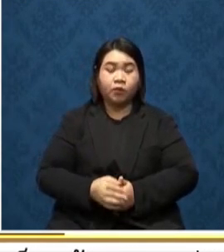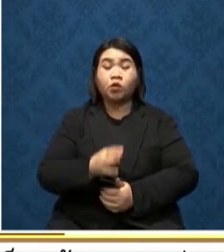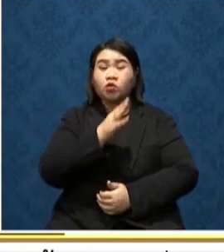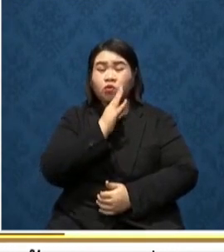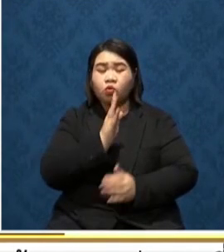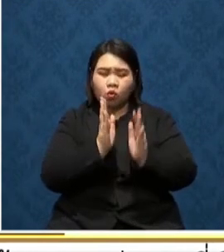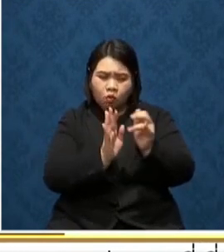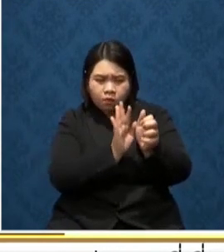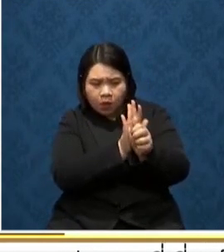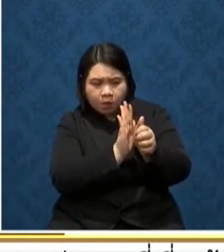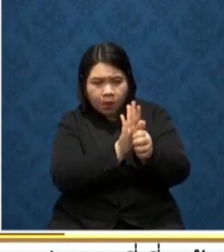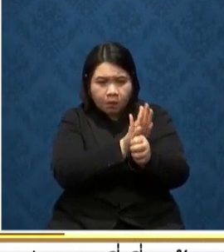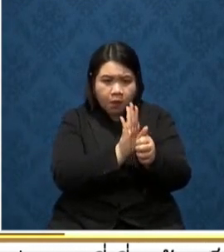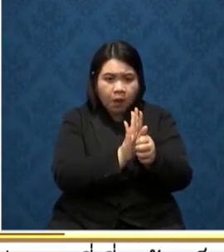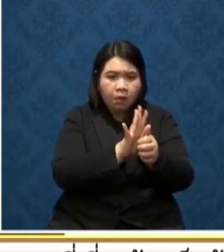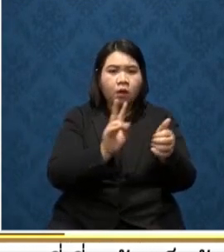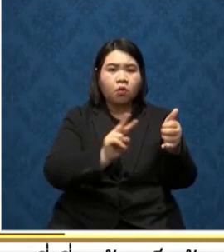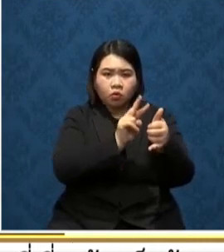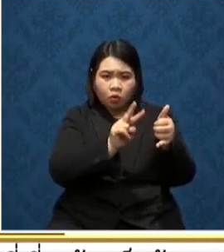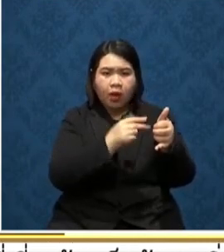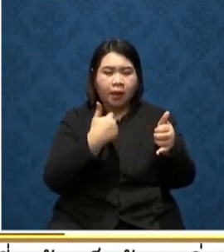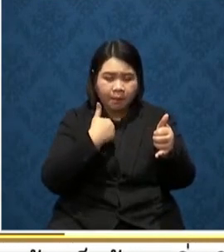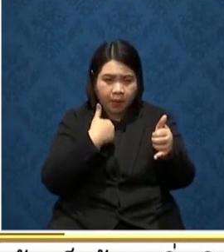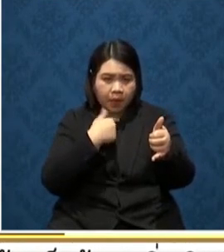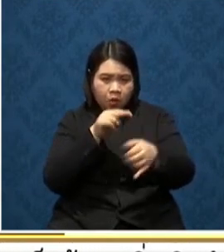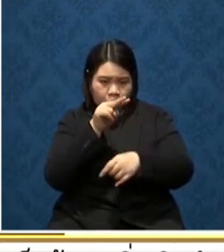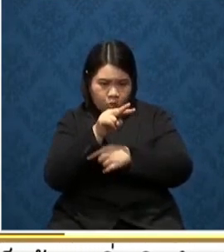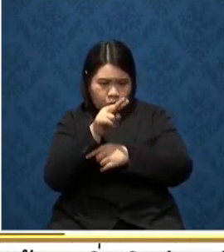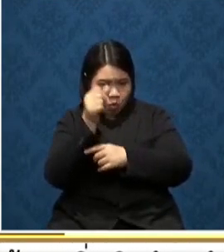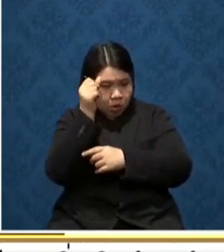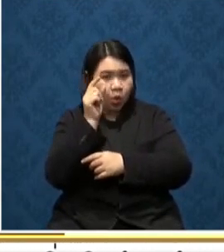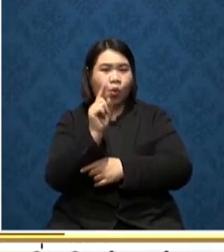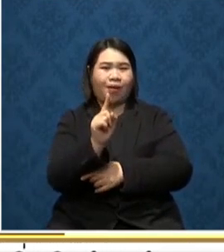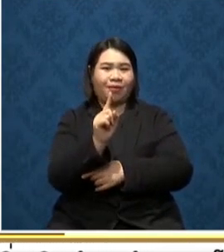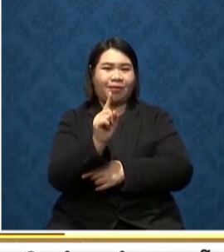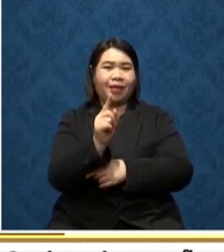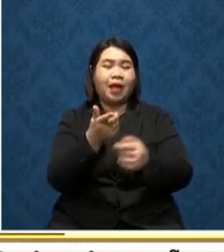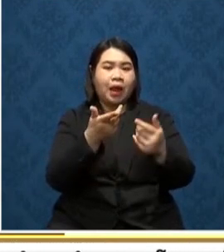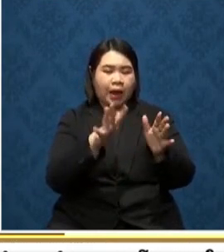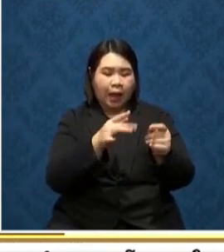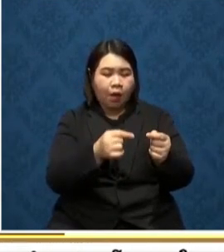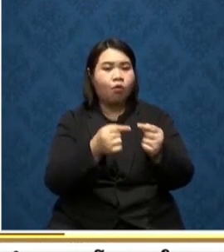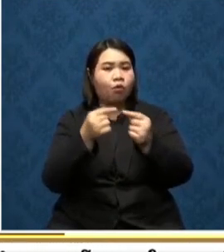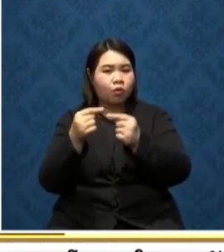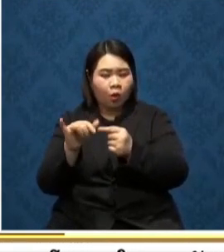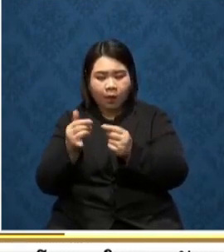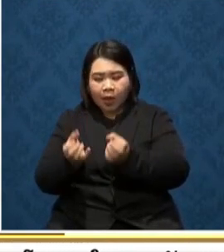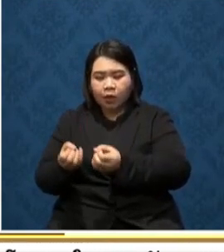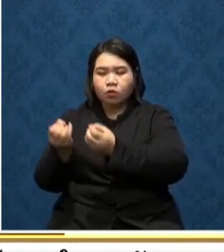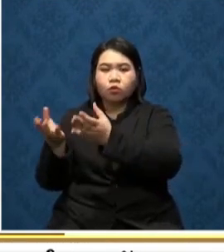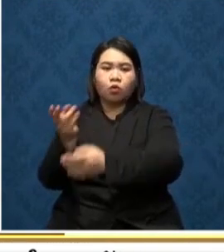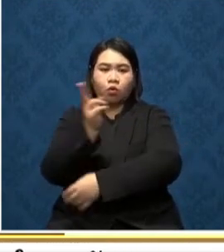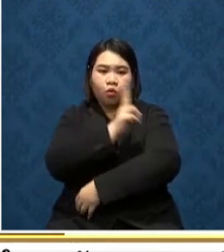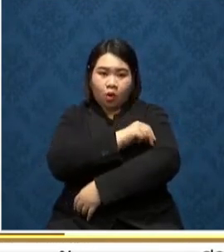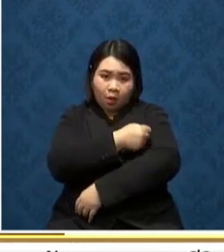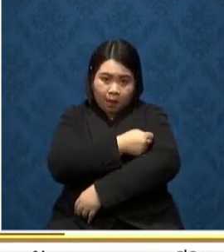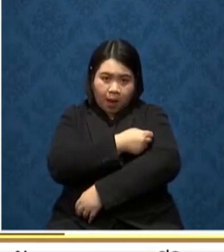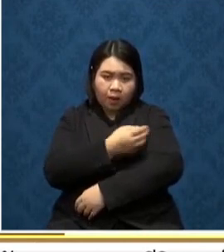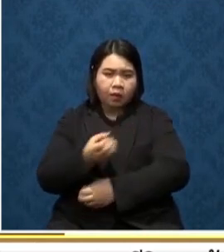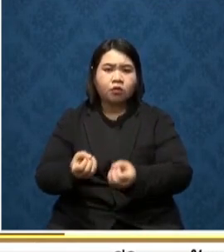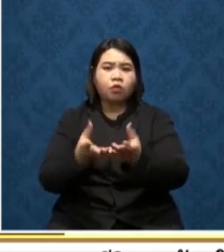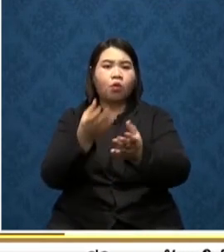โรดประครับประของและจะมีการ Observe หนึ่วันกอนที่จะดวการแล้วก็อาจจะส่งต่อหอใหกลบบ้าน